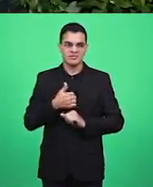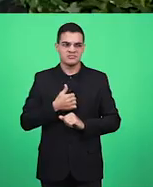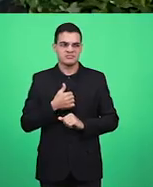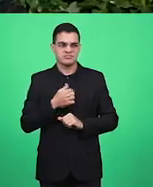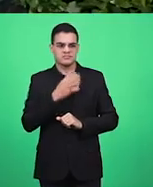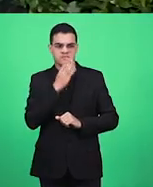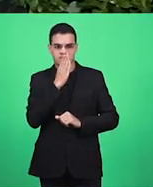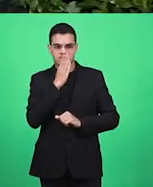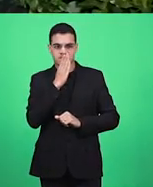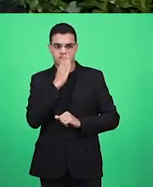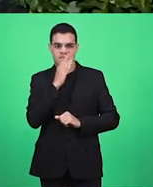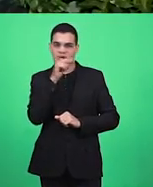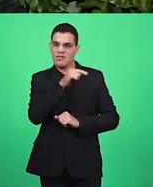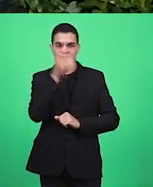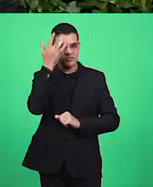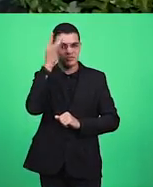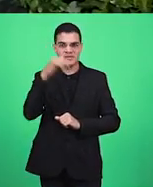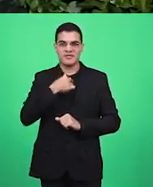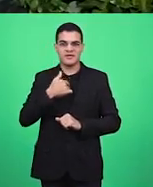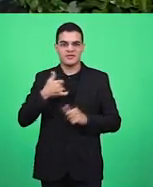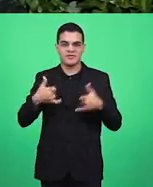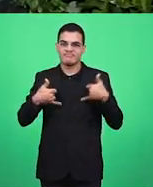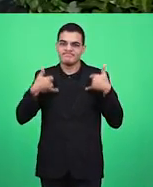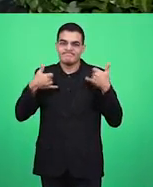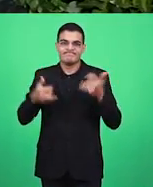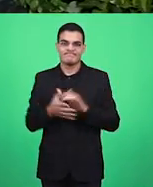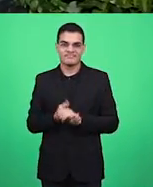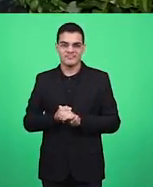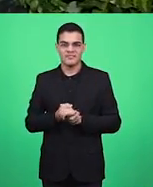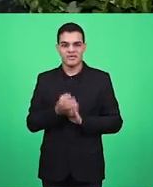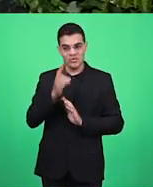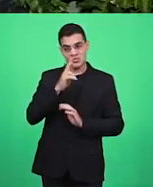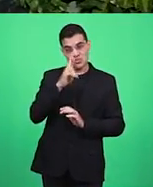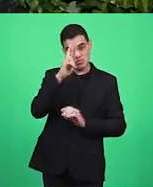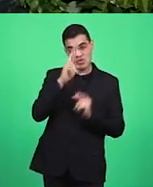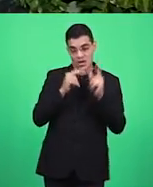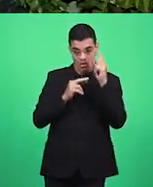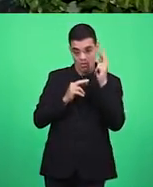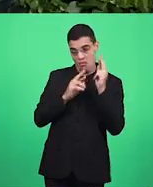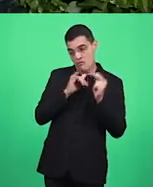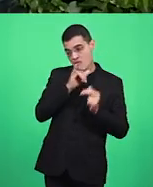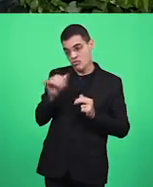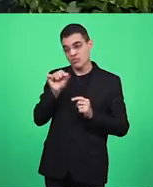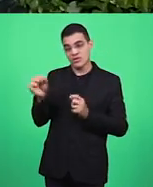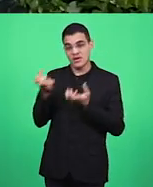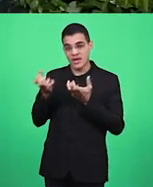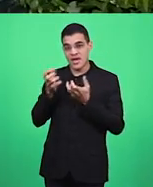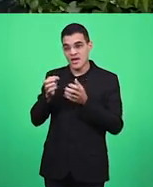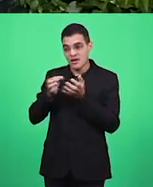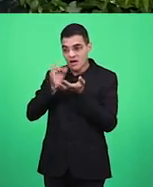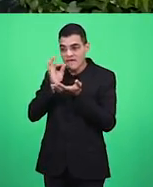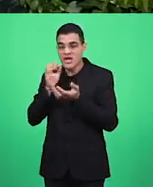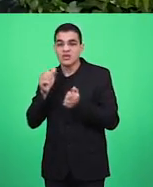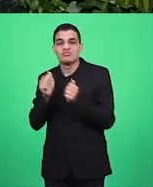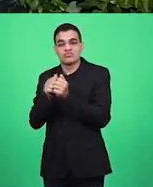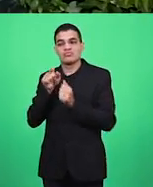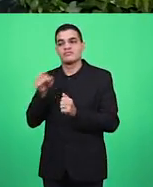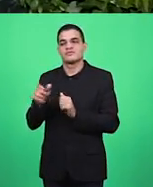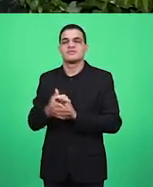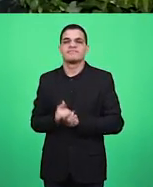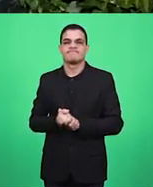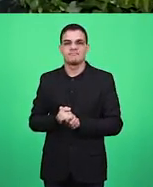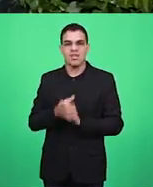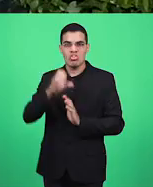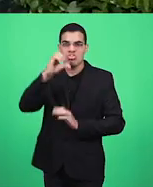То он тебе даст подарок завтра. И она не знала, что у меня будет день рождения. А подарок он хочет с тобой позавтракать